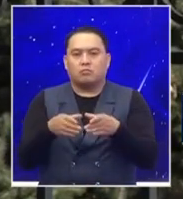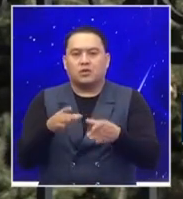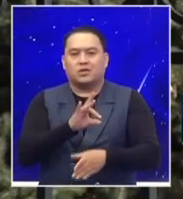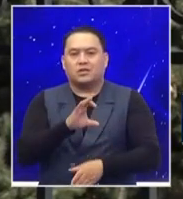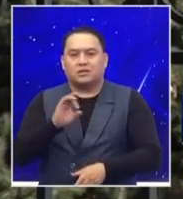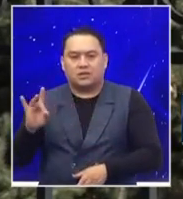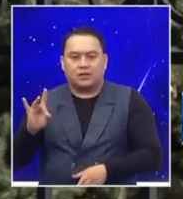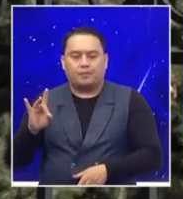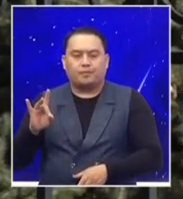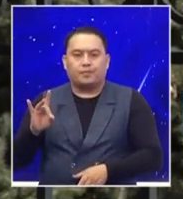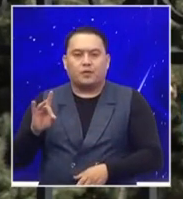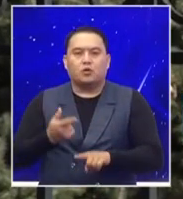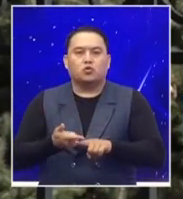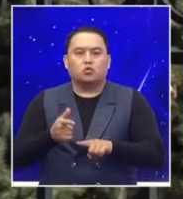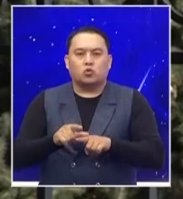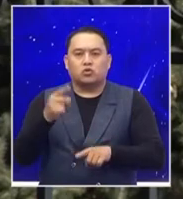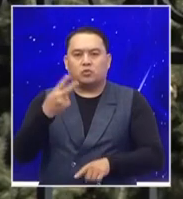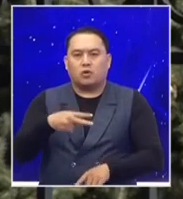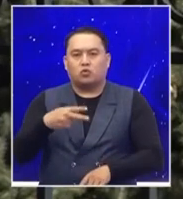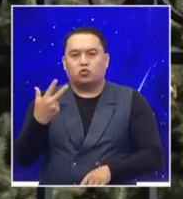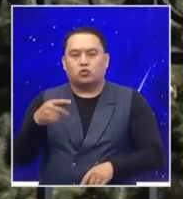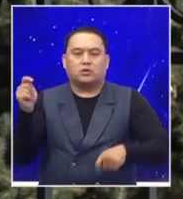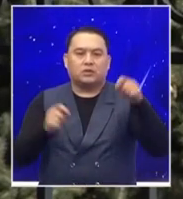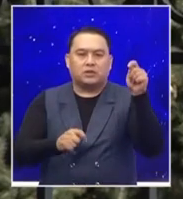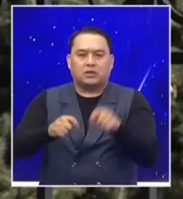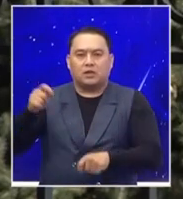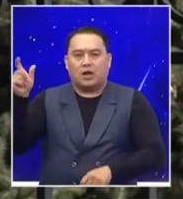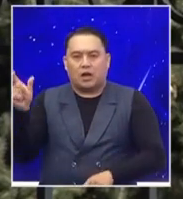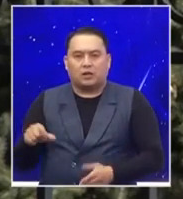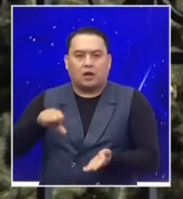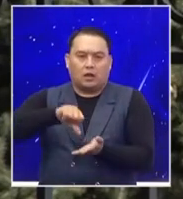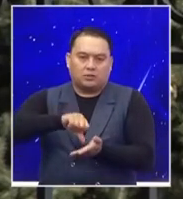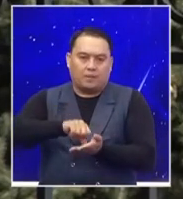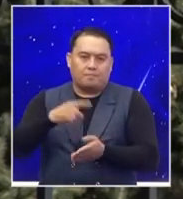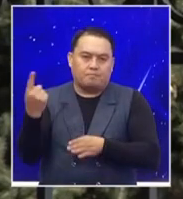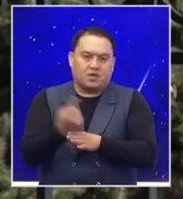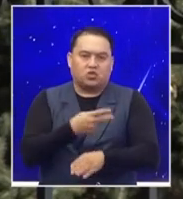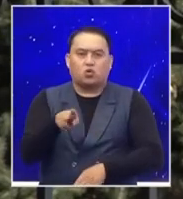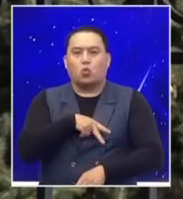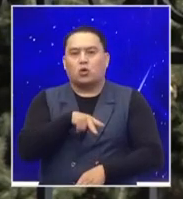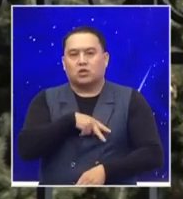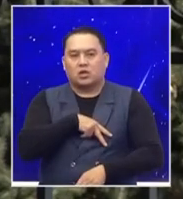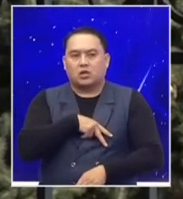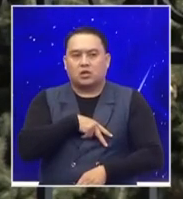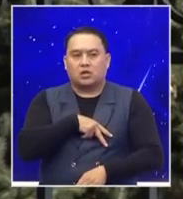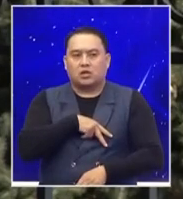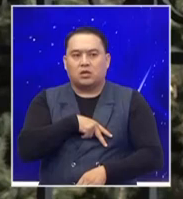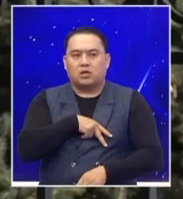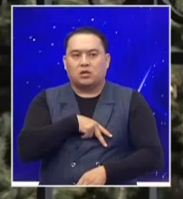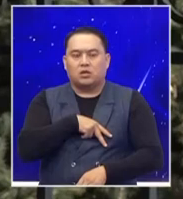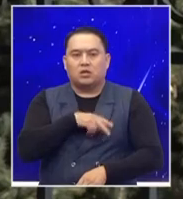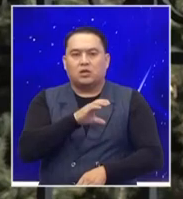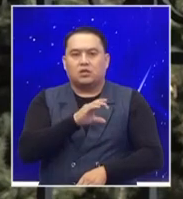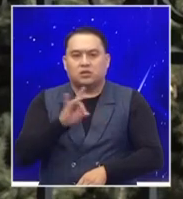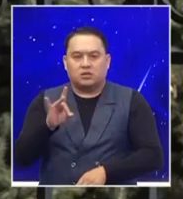съездің. Сол 23 съездің делегаты болған кезде алғашқы орденін жаңағы